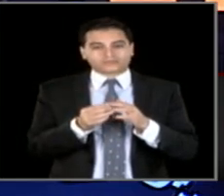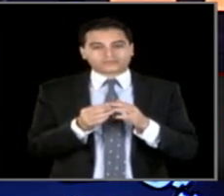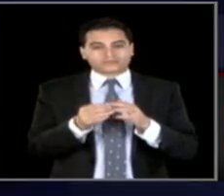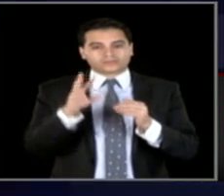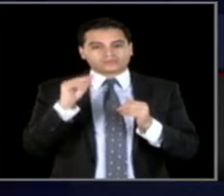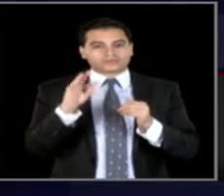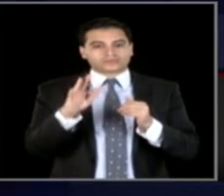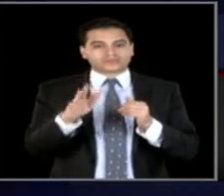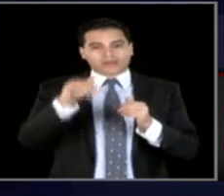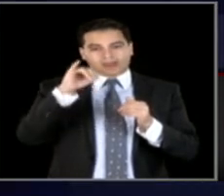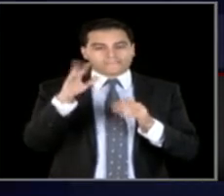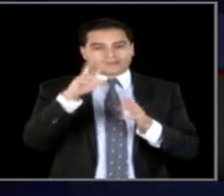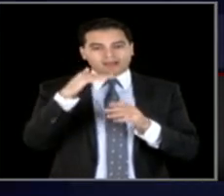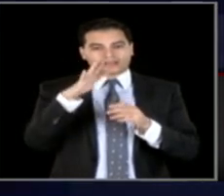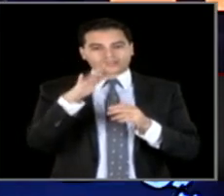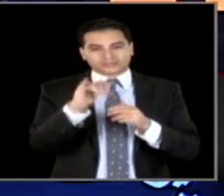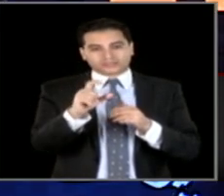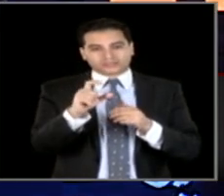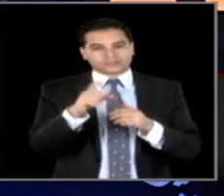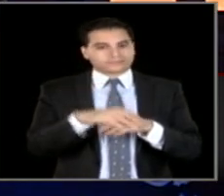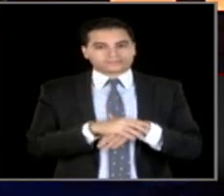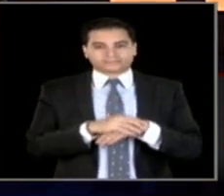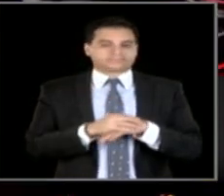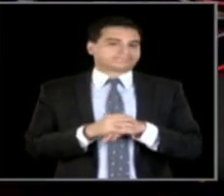الخشن. يوسف إجابة خاطئة.